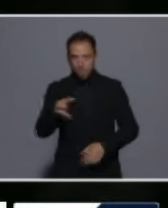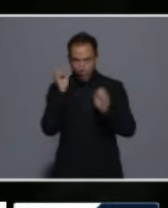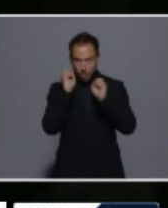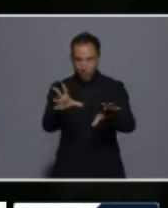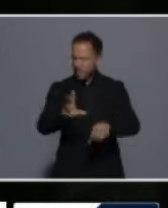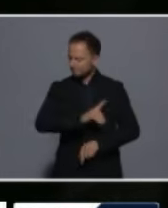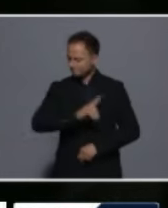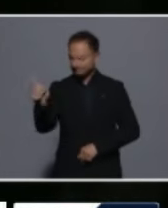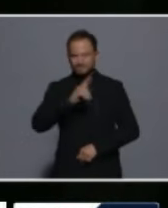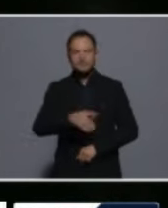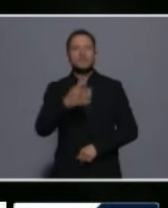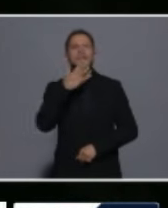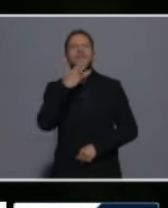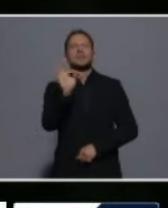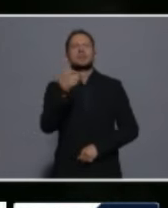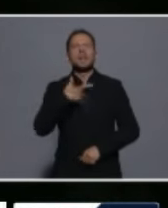χαλάσατε όλο.